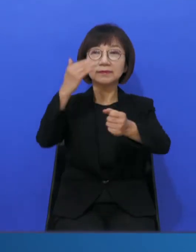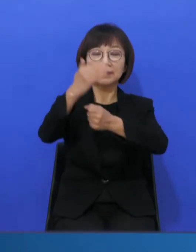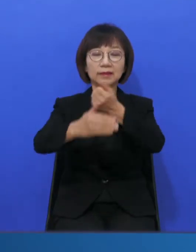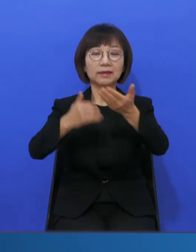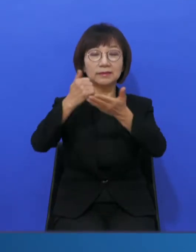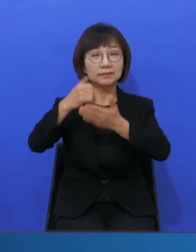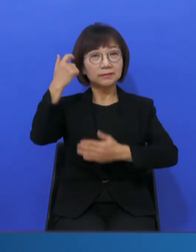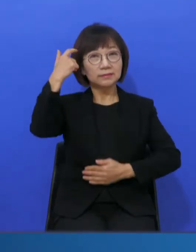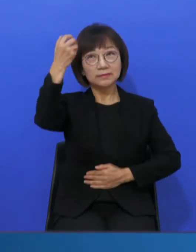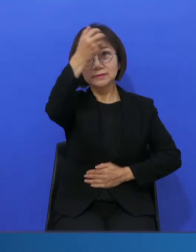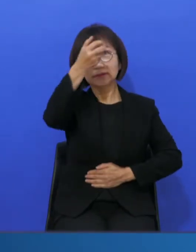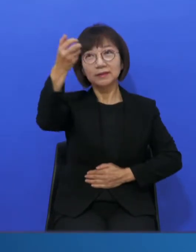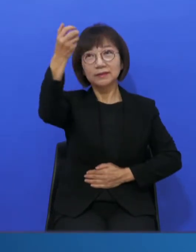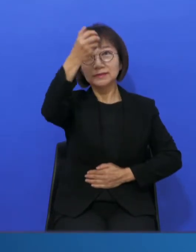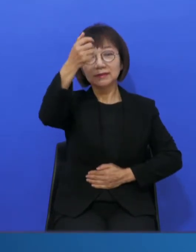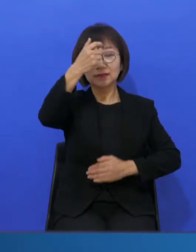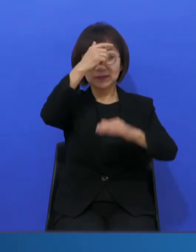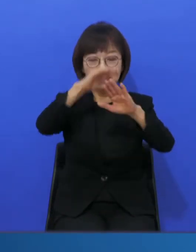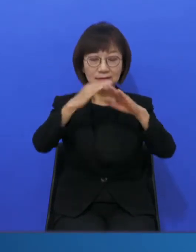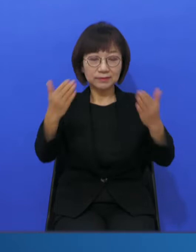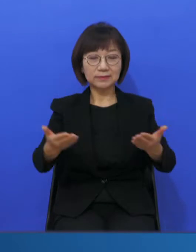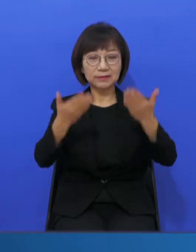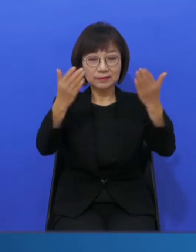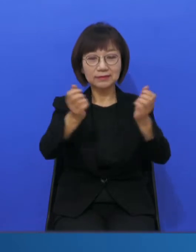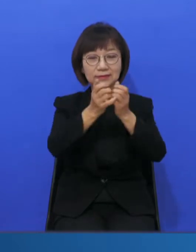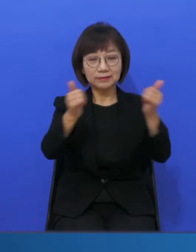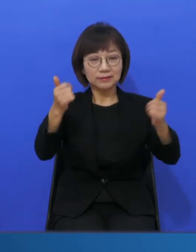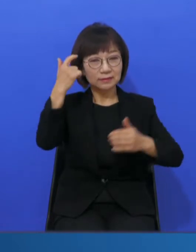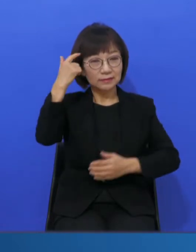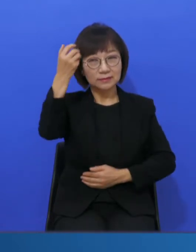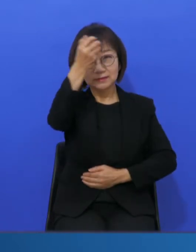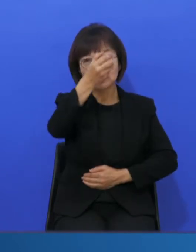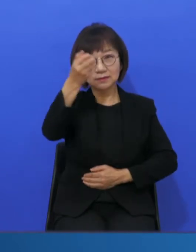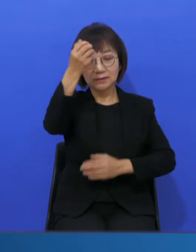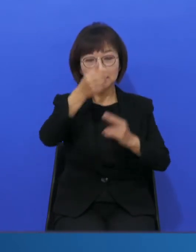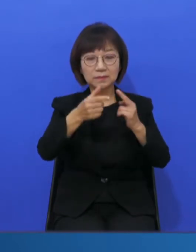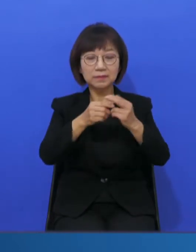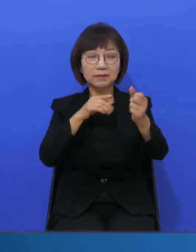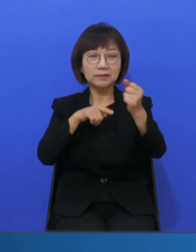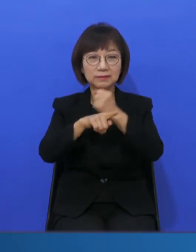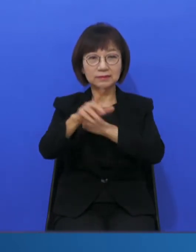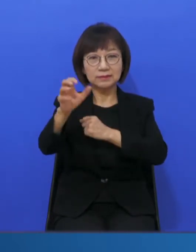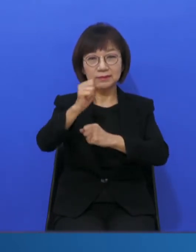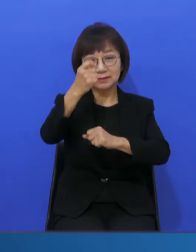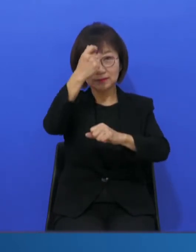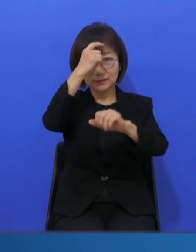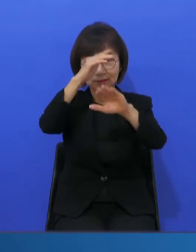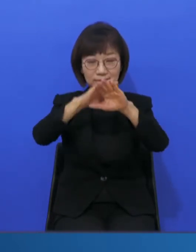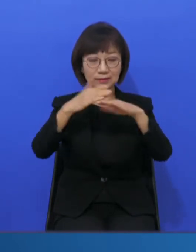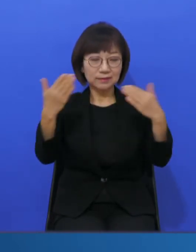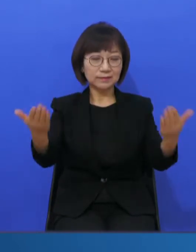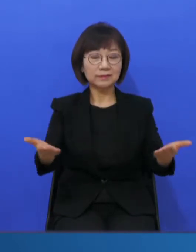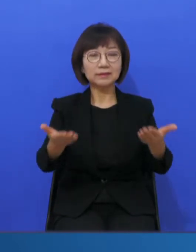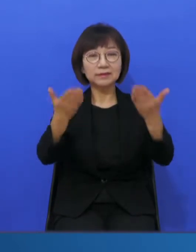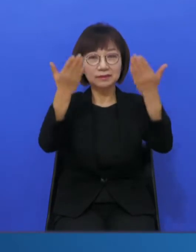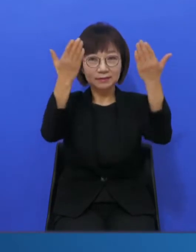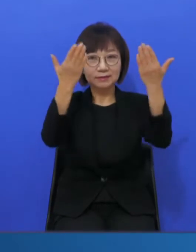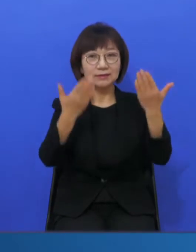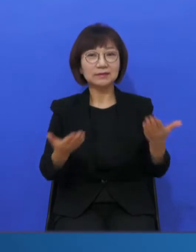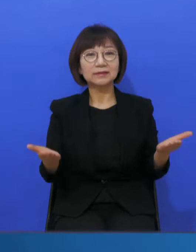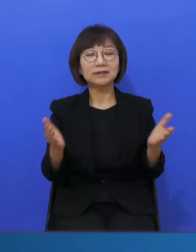하나님은 영이시니 예배한 자가 영과 진리로 예배할지니라. God is spirit, and his worshippers must worship in spirit and in truth.